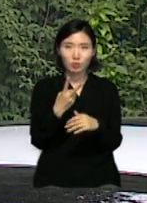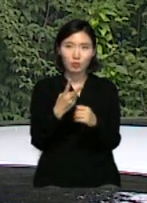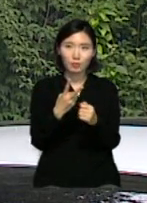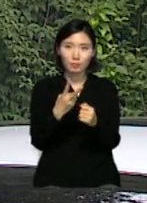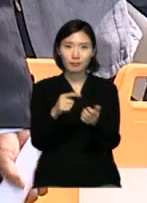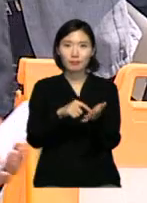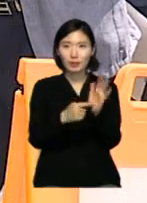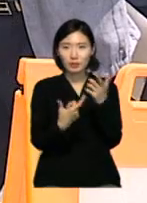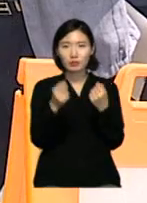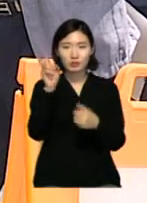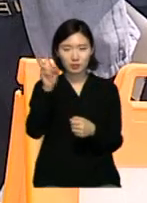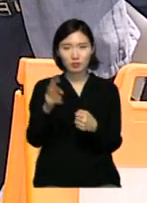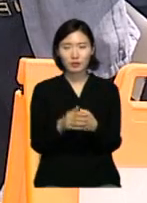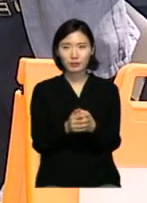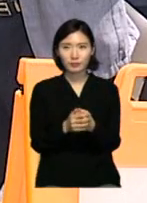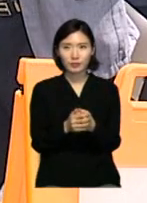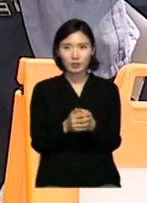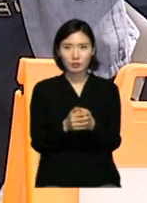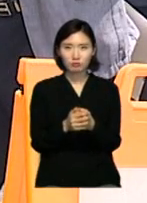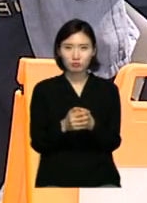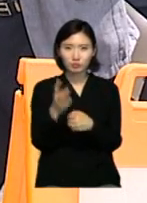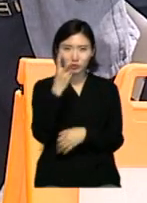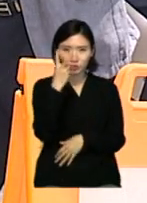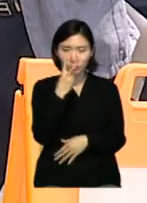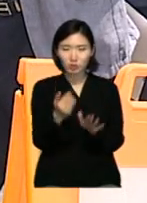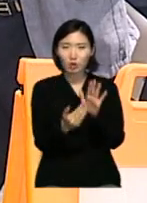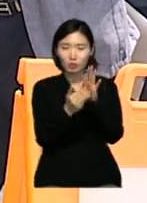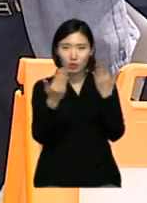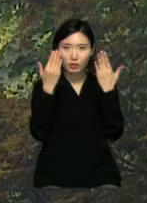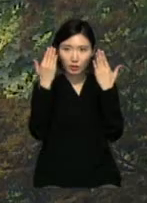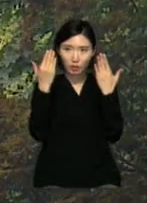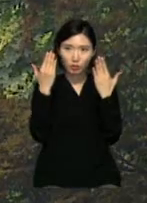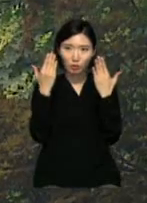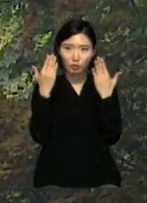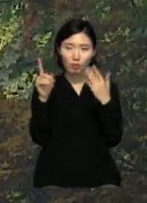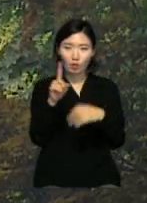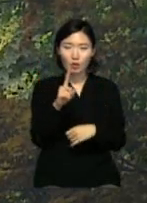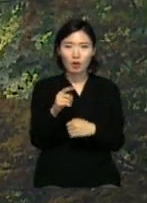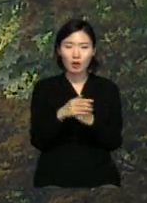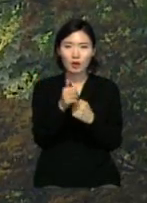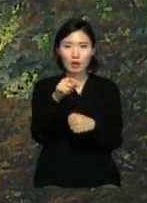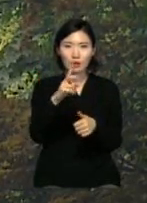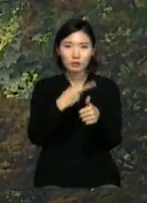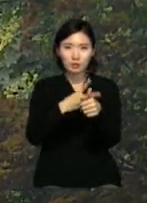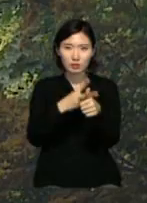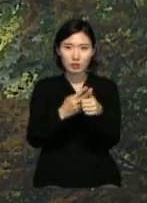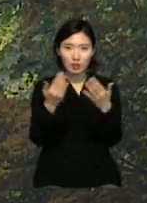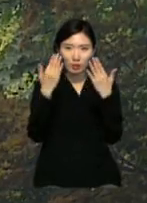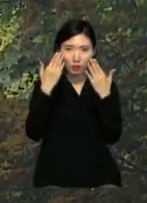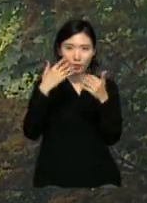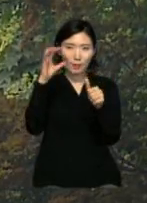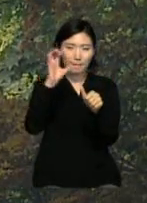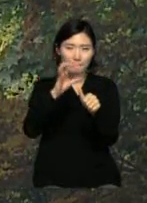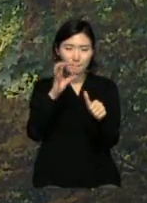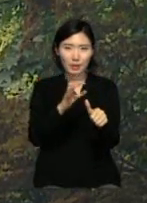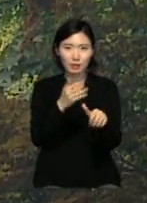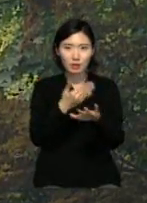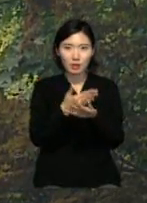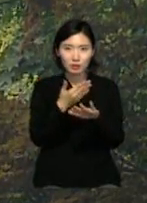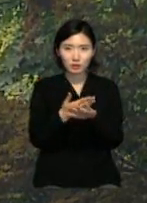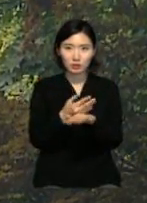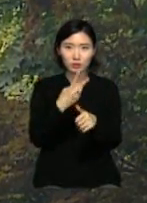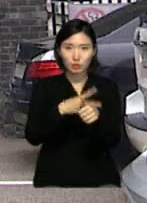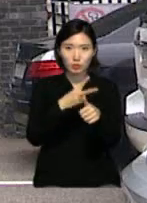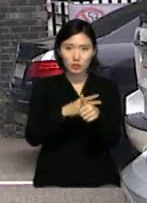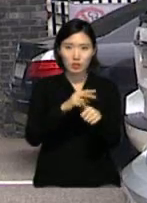지금. 한편 취재를 거부한 학교 측은 서면을 통해 한 씨가 학교를 비방하고 타교사의 컴퓨터를 사용하는